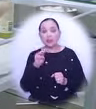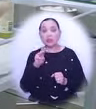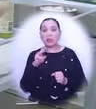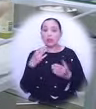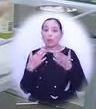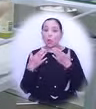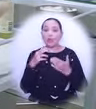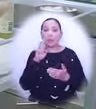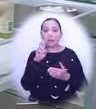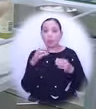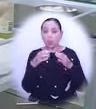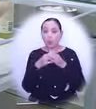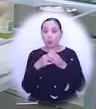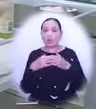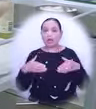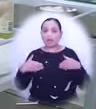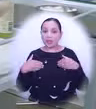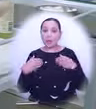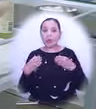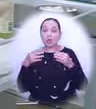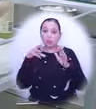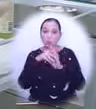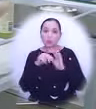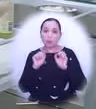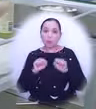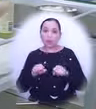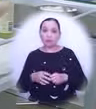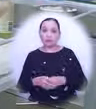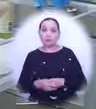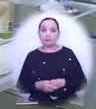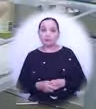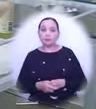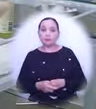yoki B guruhidagi vitaminlarni ham solsa bo'ladi.